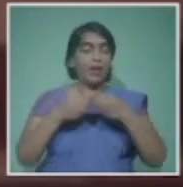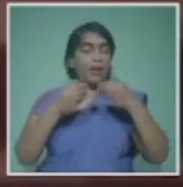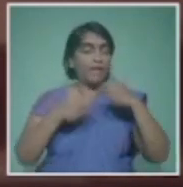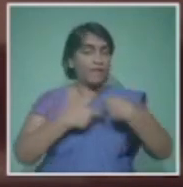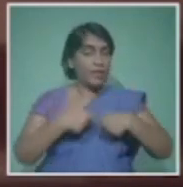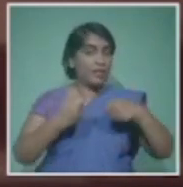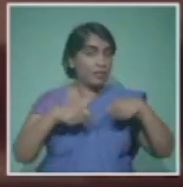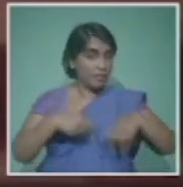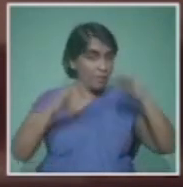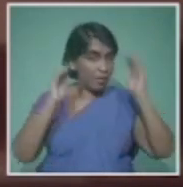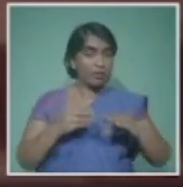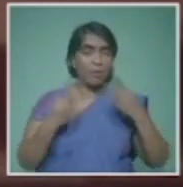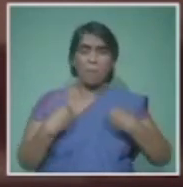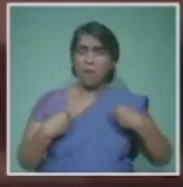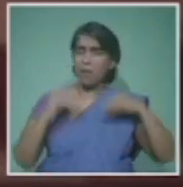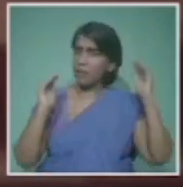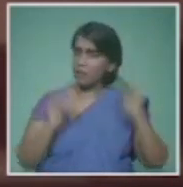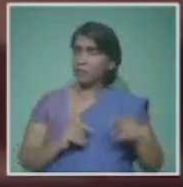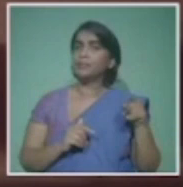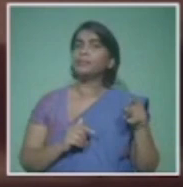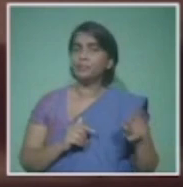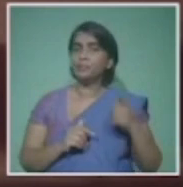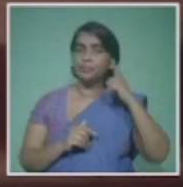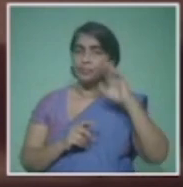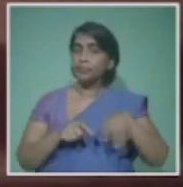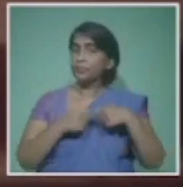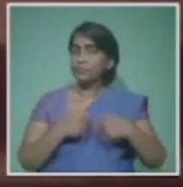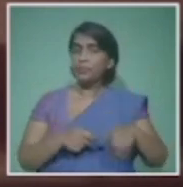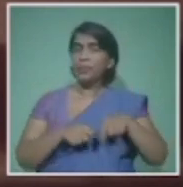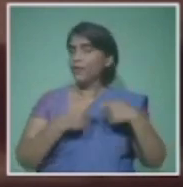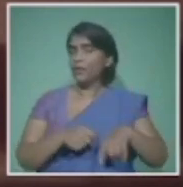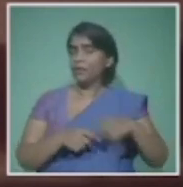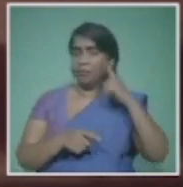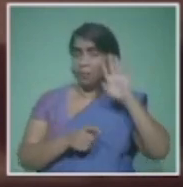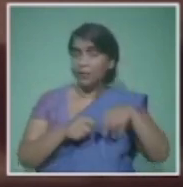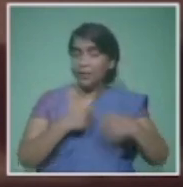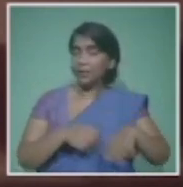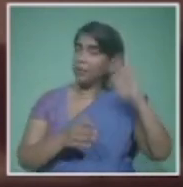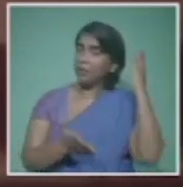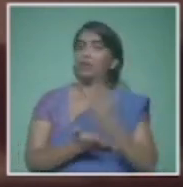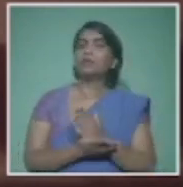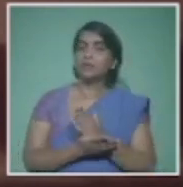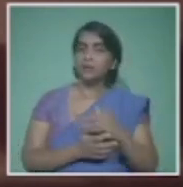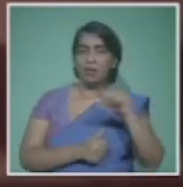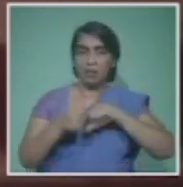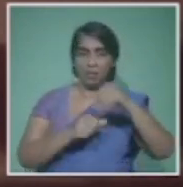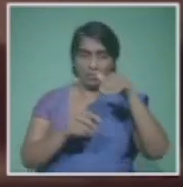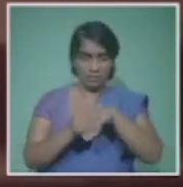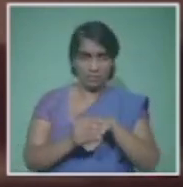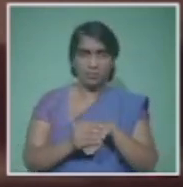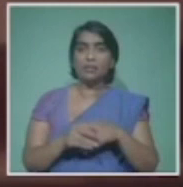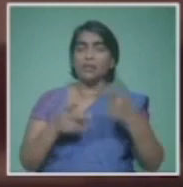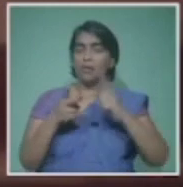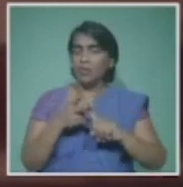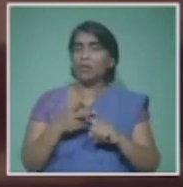la padula bi me vala kiri mata anawasi biadang kiri me sampurne nawatan deveno ayatna ori siddha ven